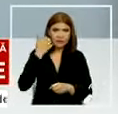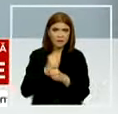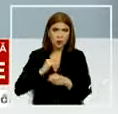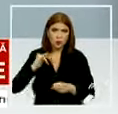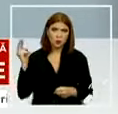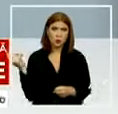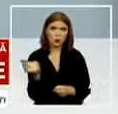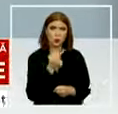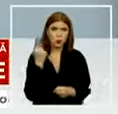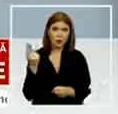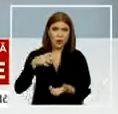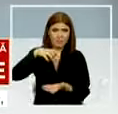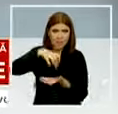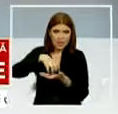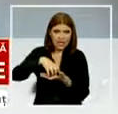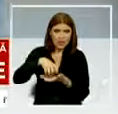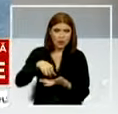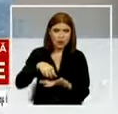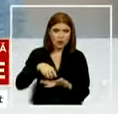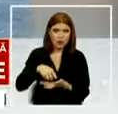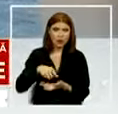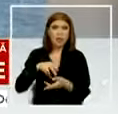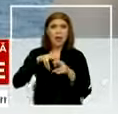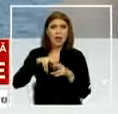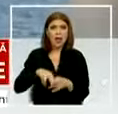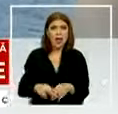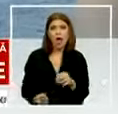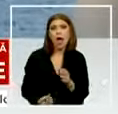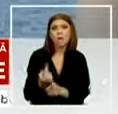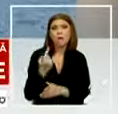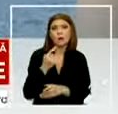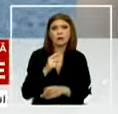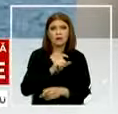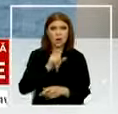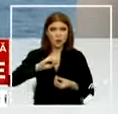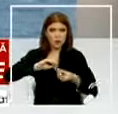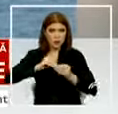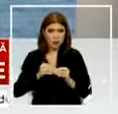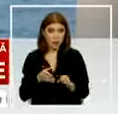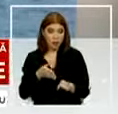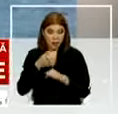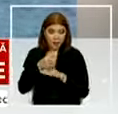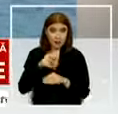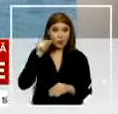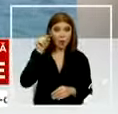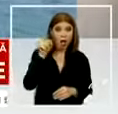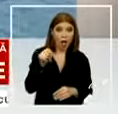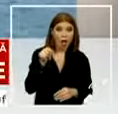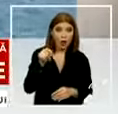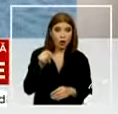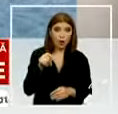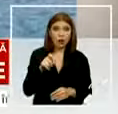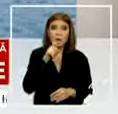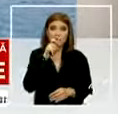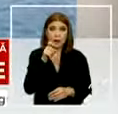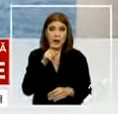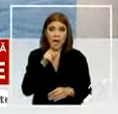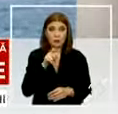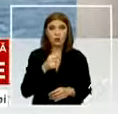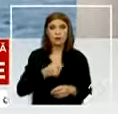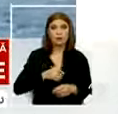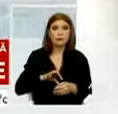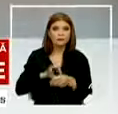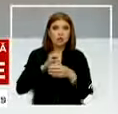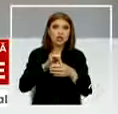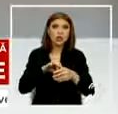pe limba de nisip formată în urma secetei din ultimele luni. Ca să ajungă pe insula aflată la câteva sute de metri de mal, tânărul și-a transportat